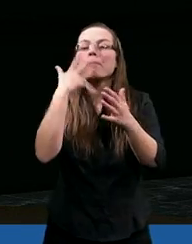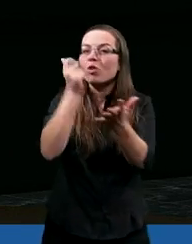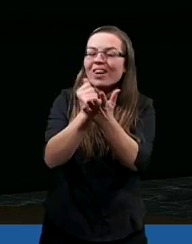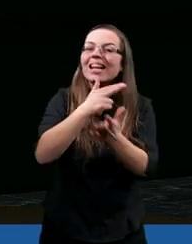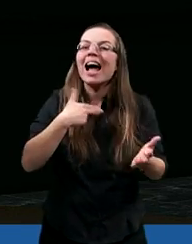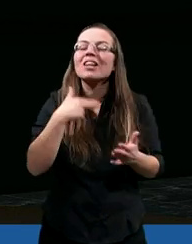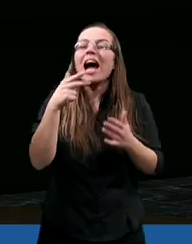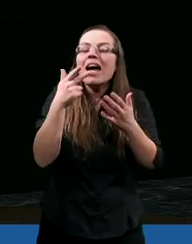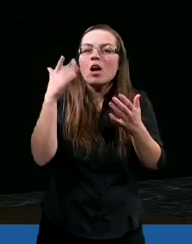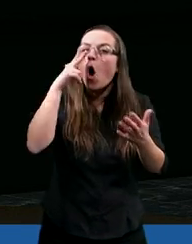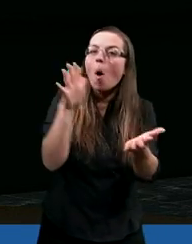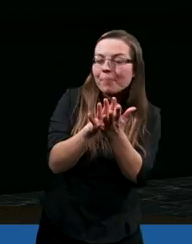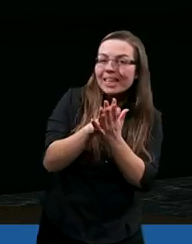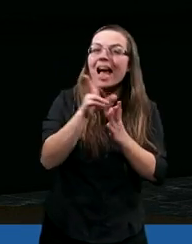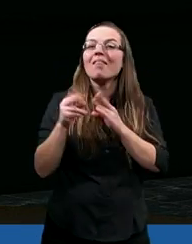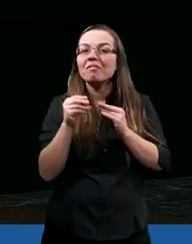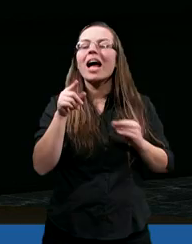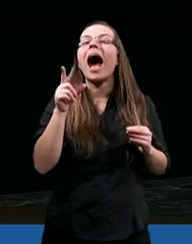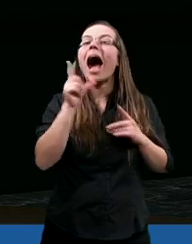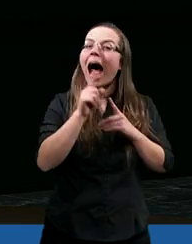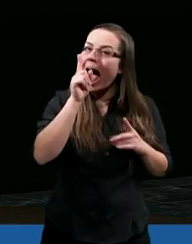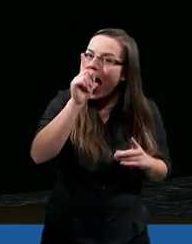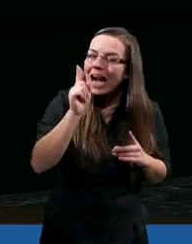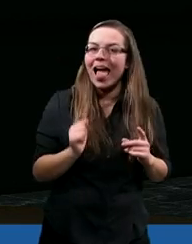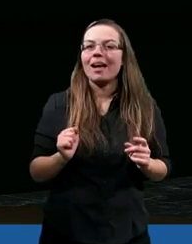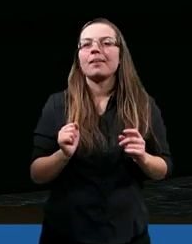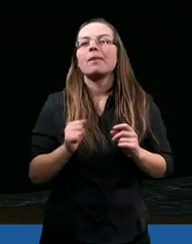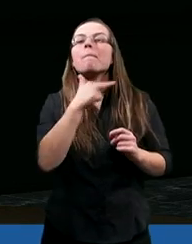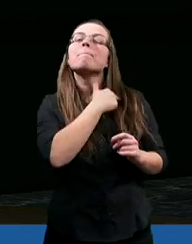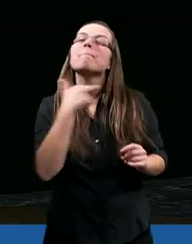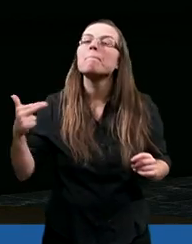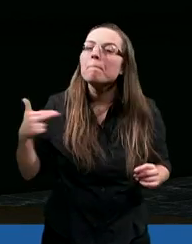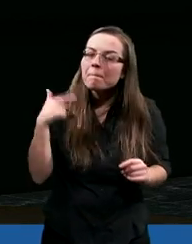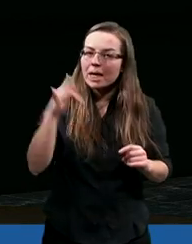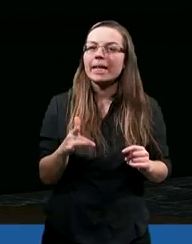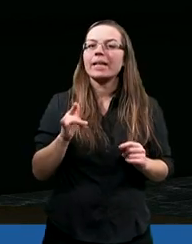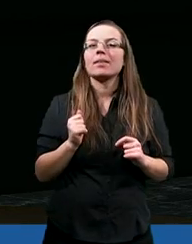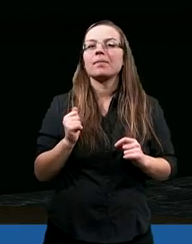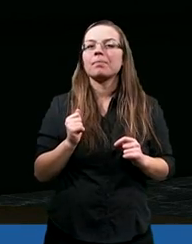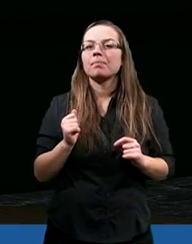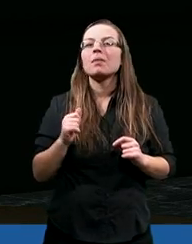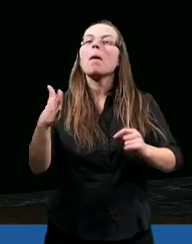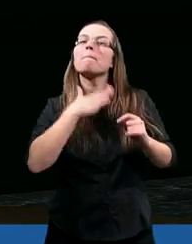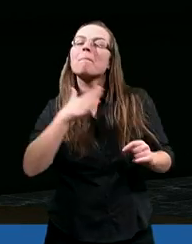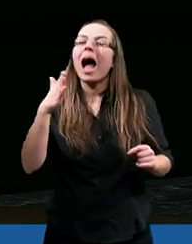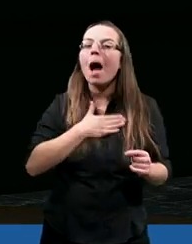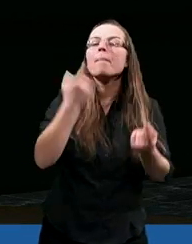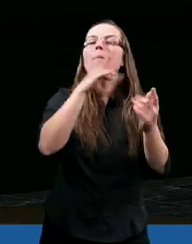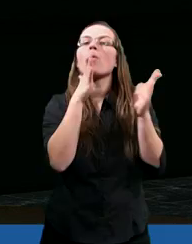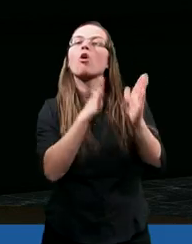osądy, nasze opinie, ale my mamy